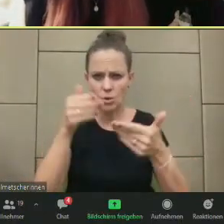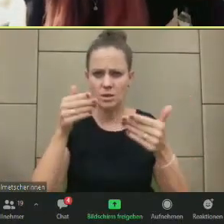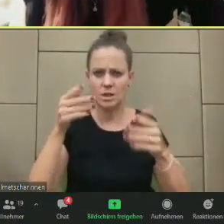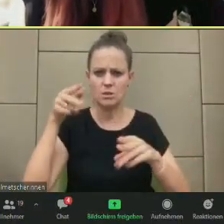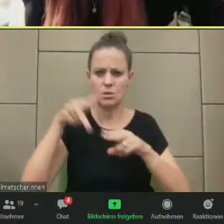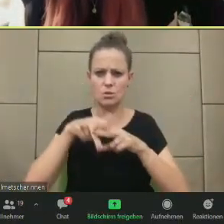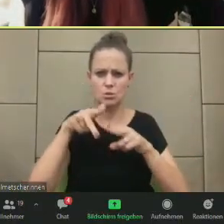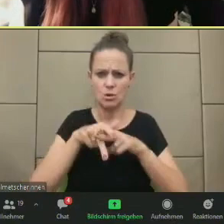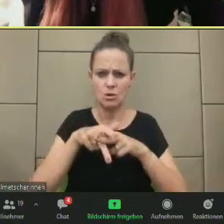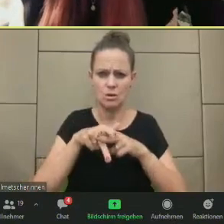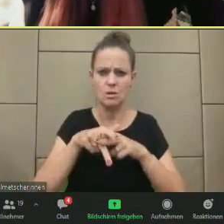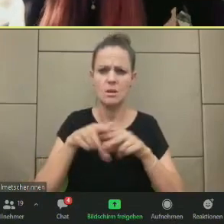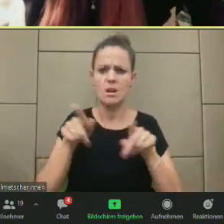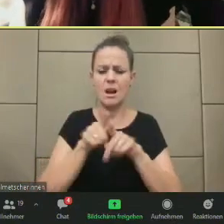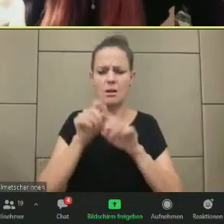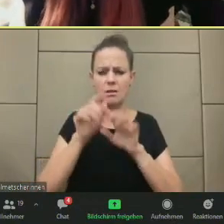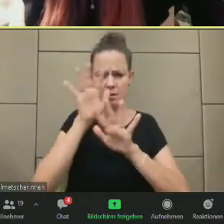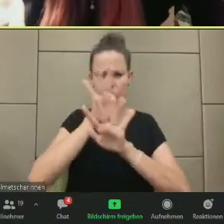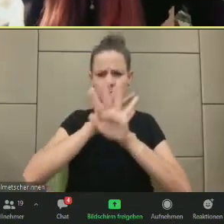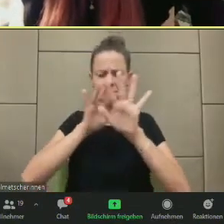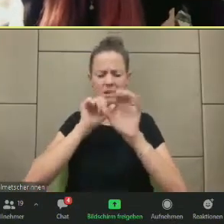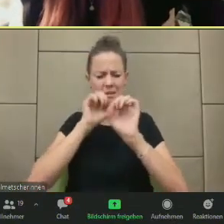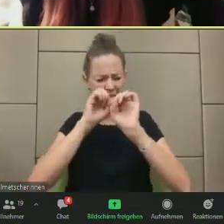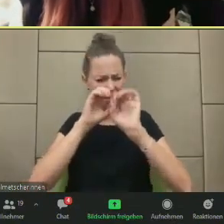Konzentrationsstörungen und Brain Fog,